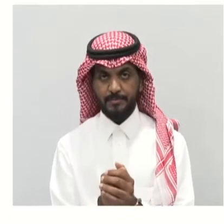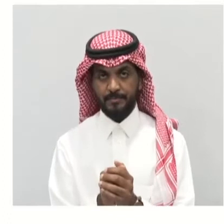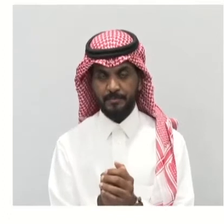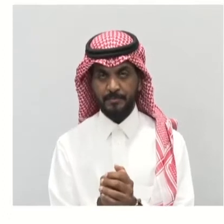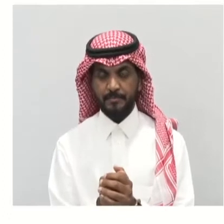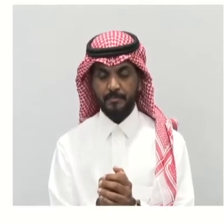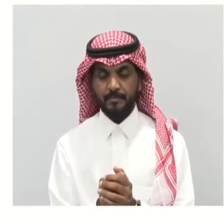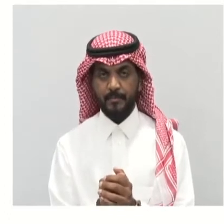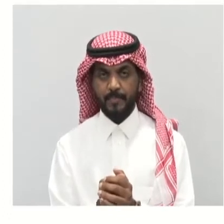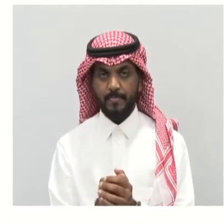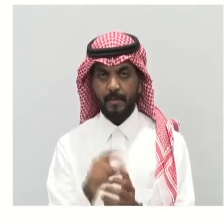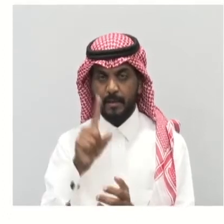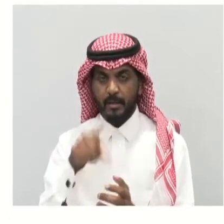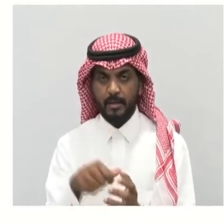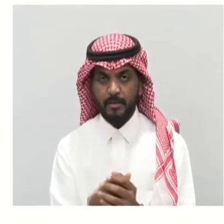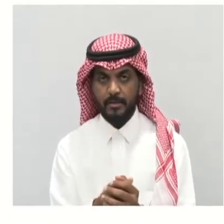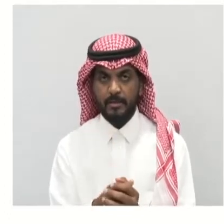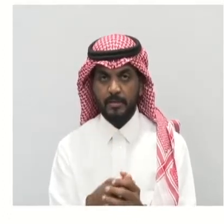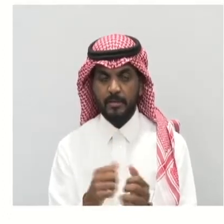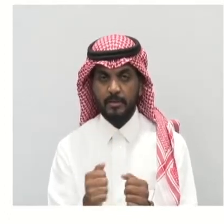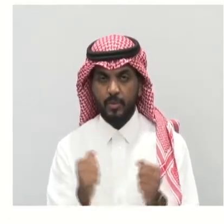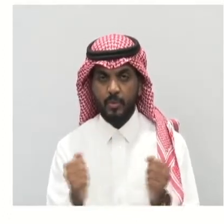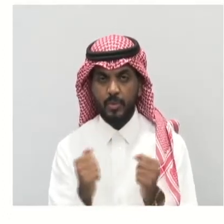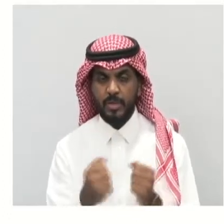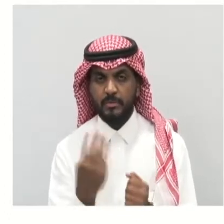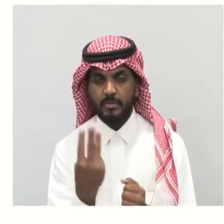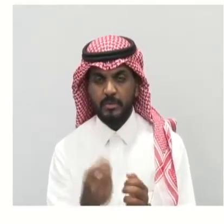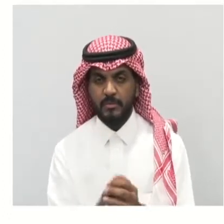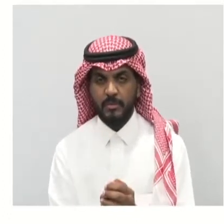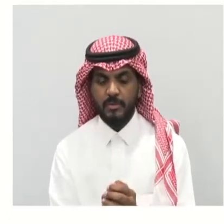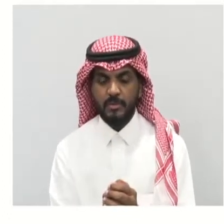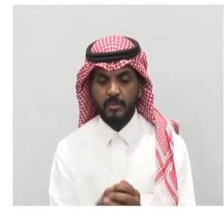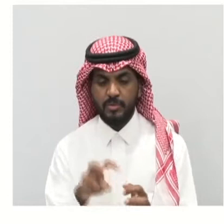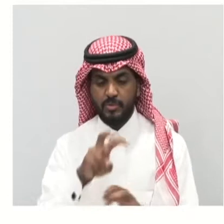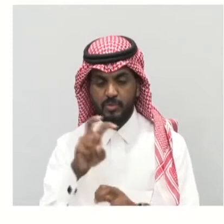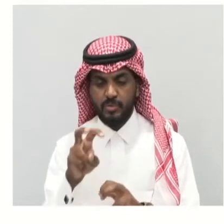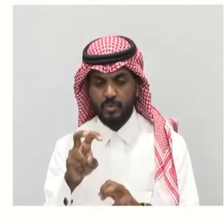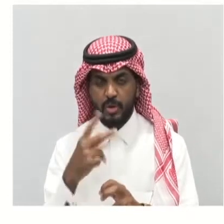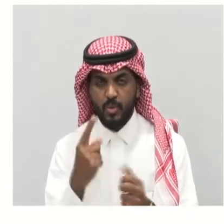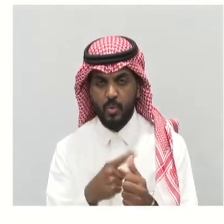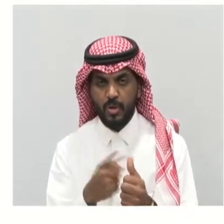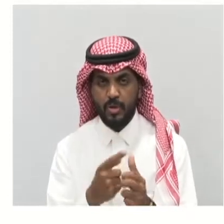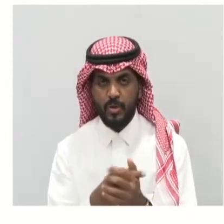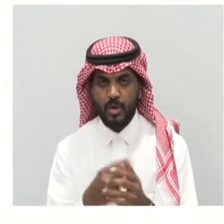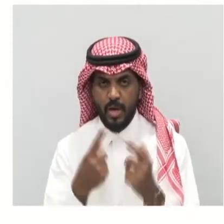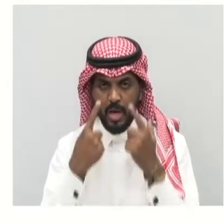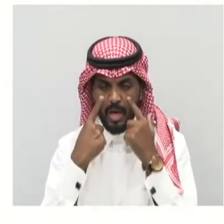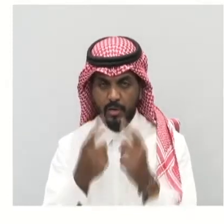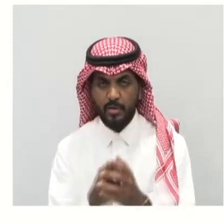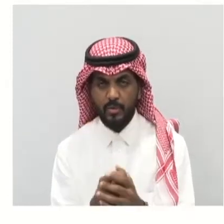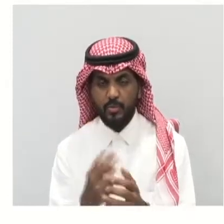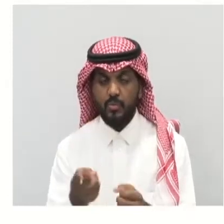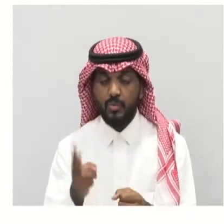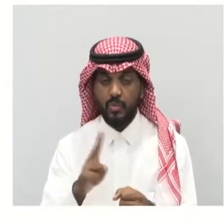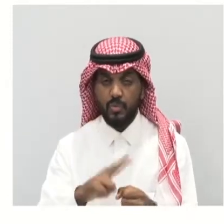أحسنتم. الآن صغاري التقويم التجميعي رقم ثلاثة، السؤال أولا أقرأ ثم